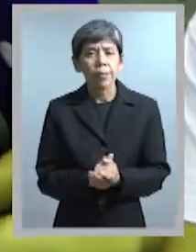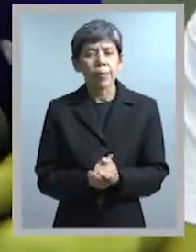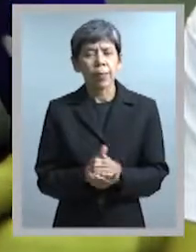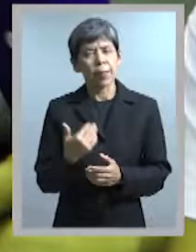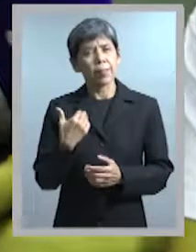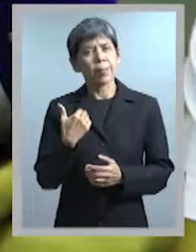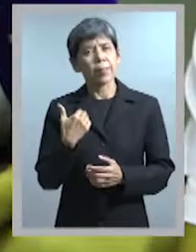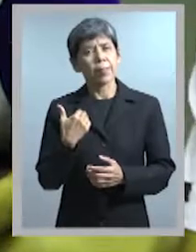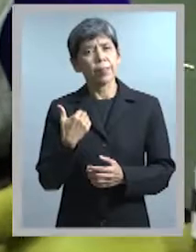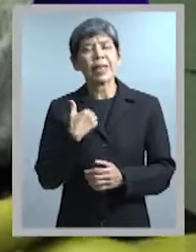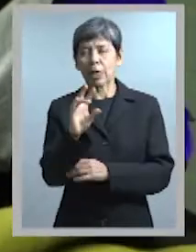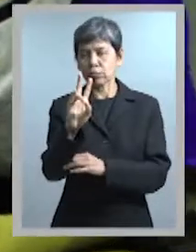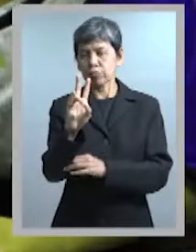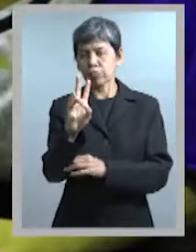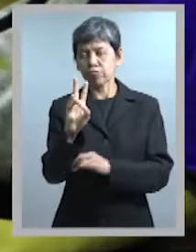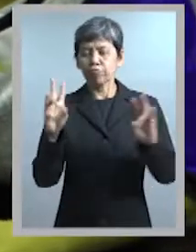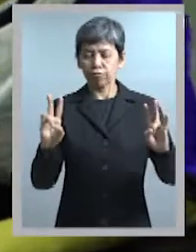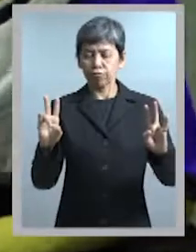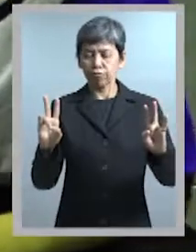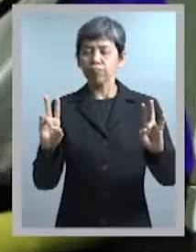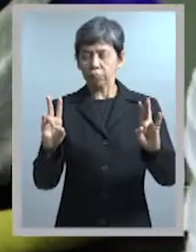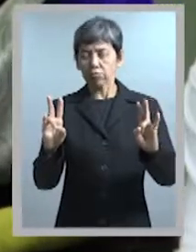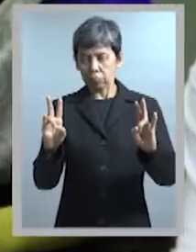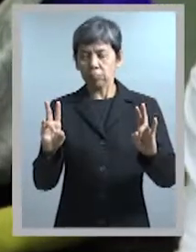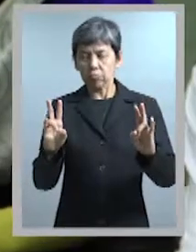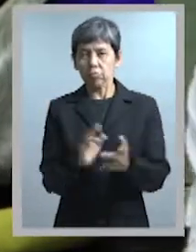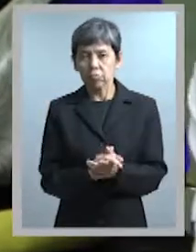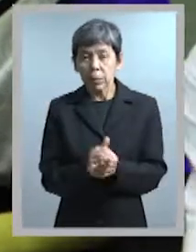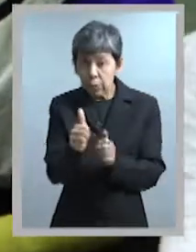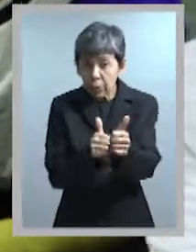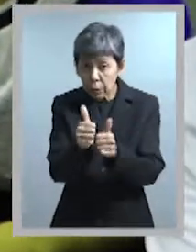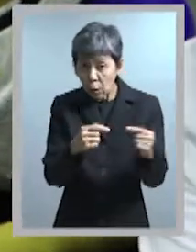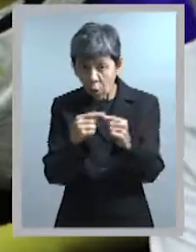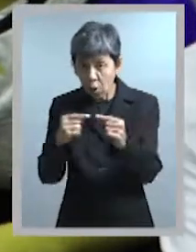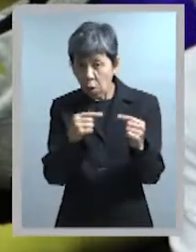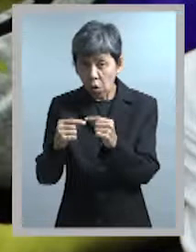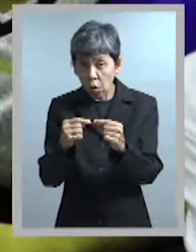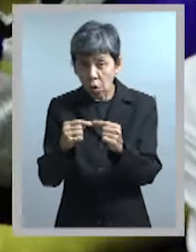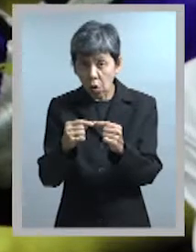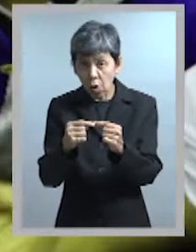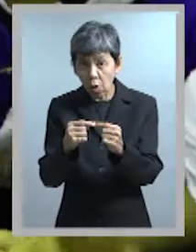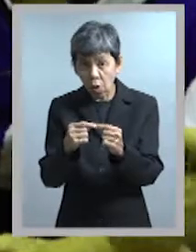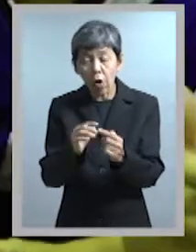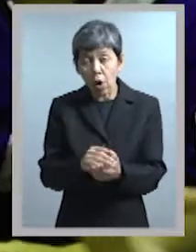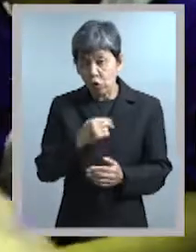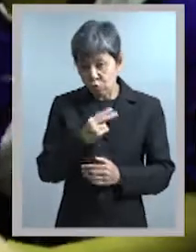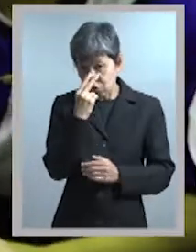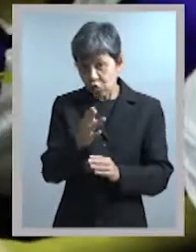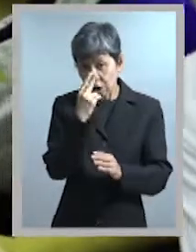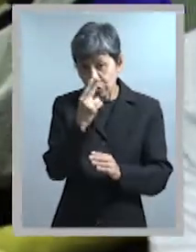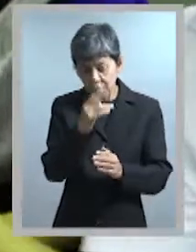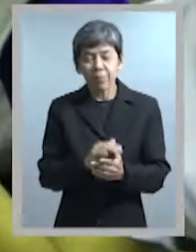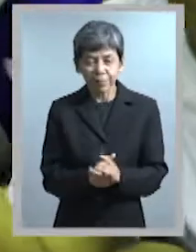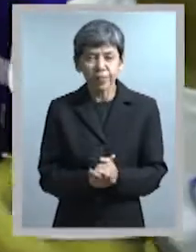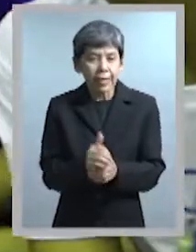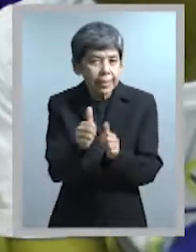านี่จะมีเนี่ยครับ7 คน ทีมละ7 คนใช่ไหมครับอ๋อแล้วเดี๋ยวจะแข่งรุ่นต่อไปเลยปะก็เดี๋ยวฝากติดตามน้